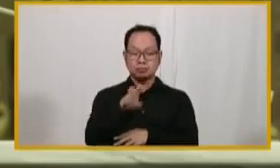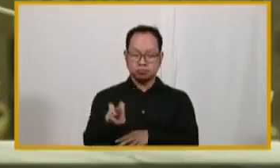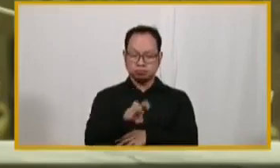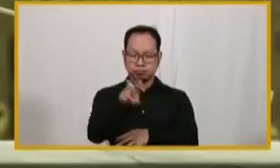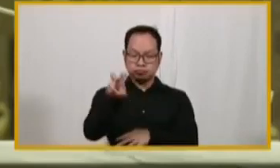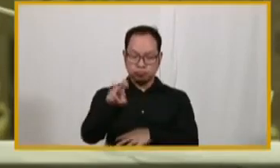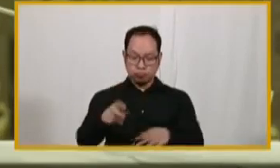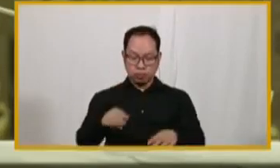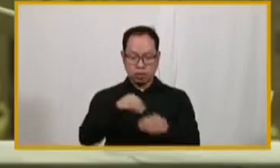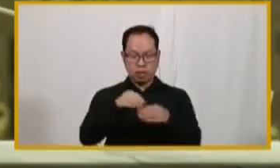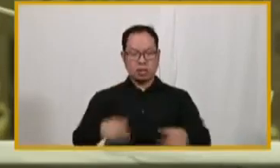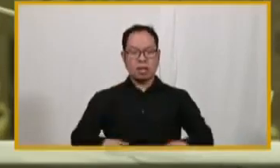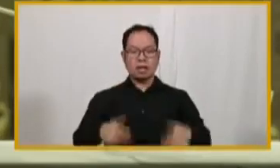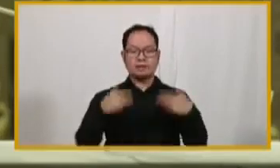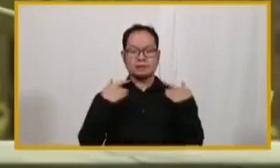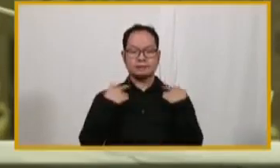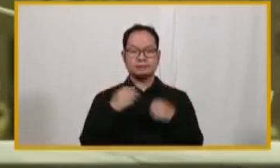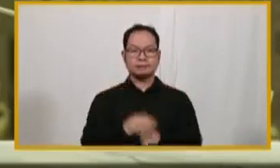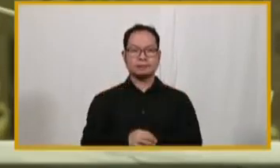buhay.